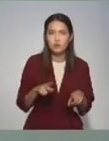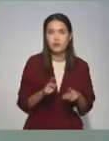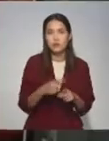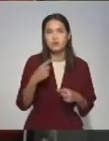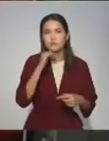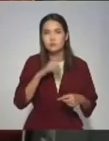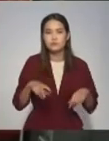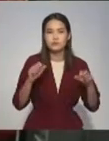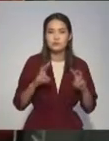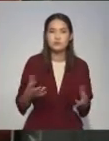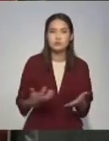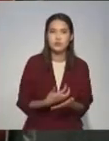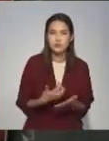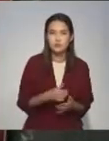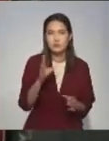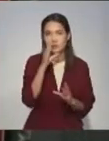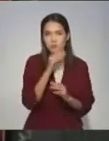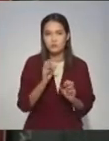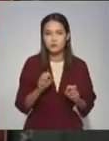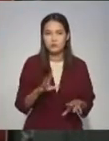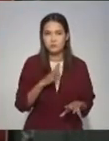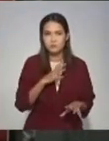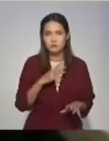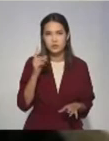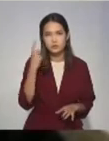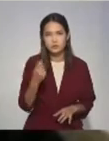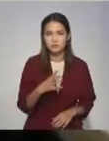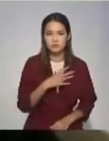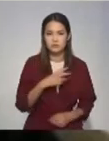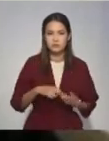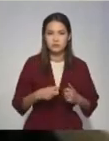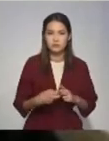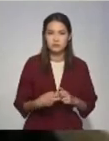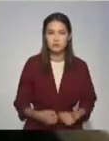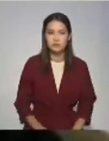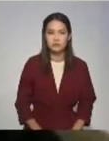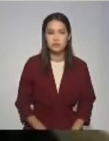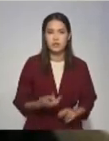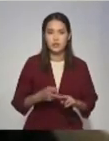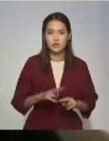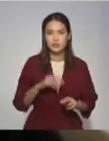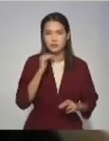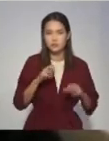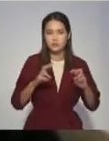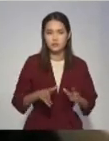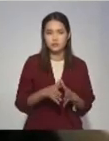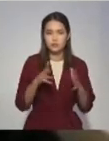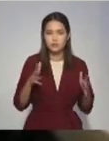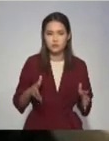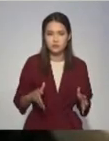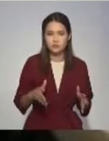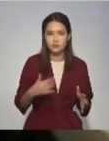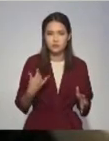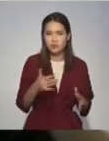мамандардың жетіспеуі онымен күресуге кедергі келтіріп отыр дейді. Маскүнемдік бұл үлкен дерт.